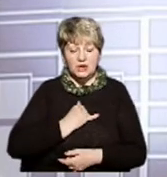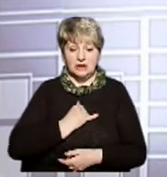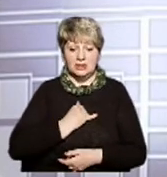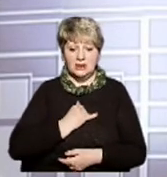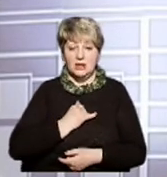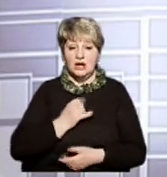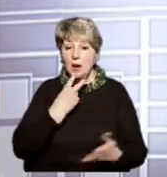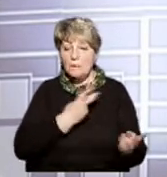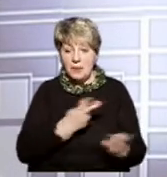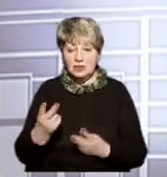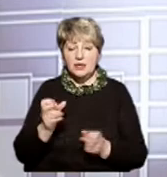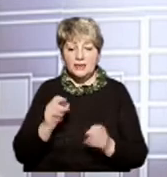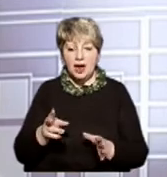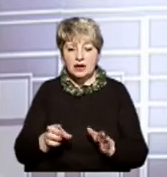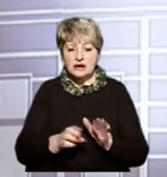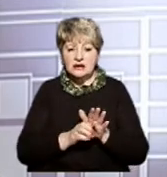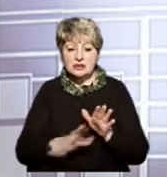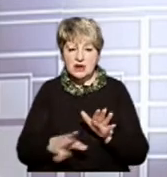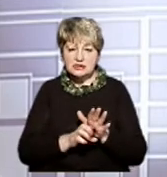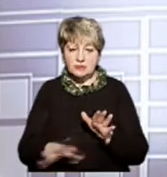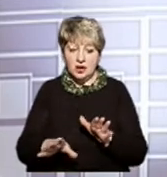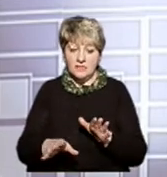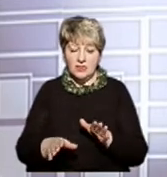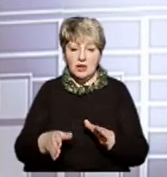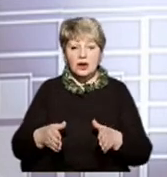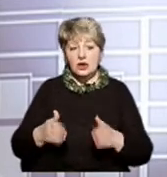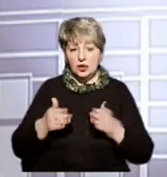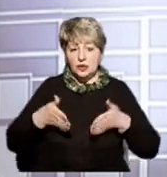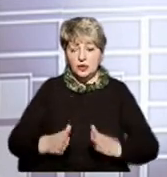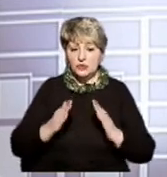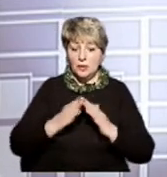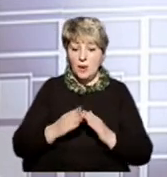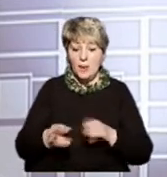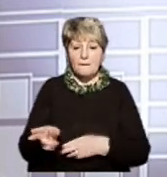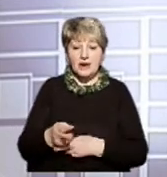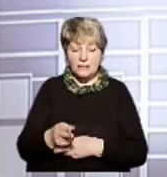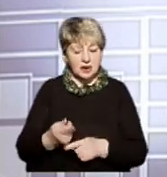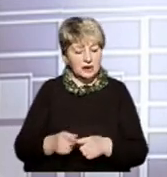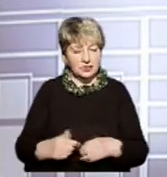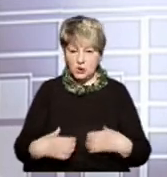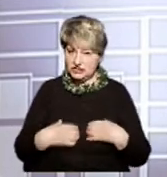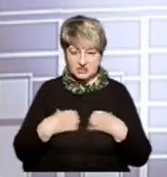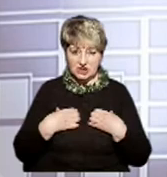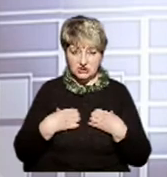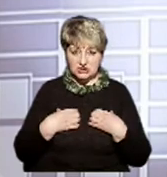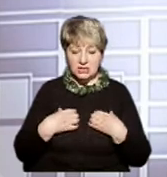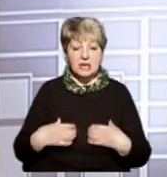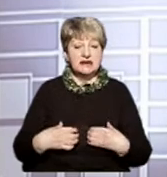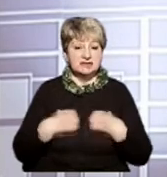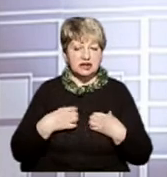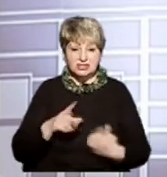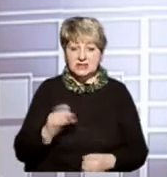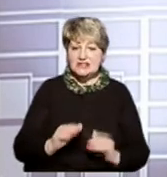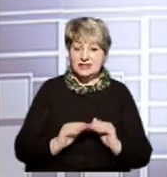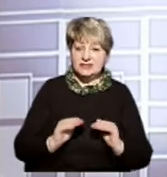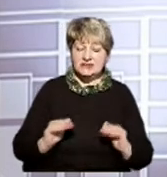як розбомбили пологові будинки в Маріуполі. І, звичайно, це дуже страшно. Страшно за діток, страшно за